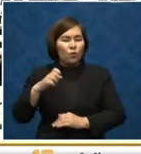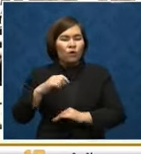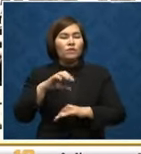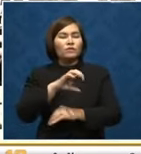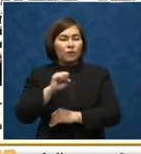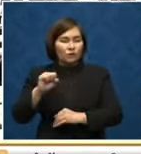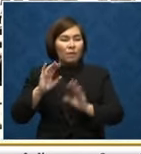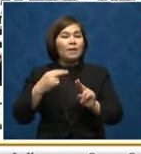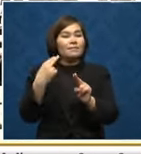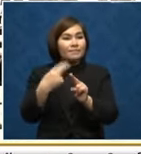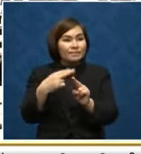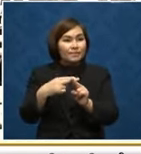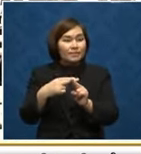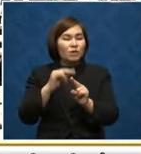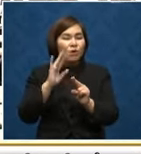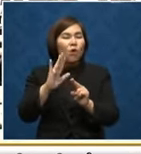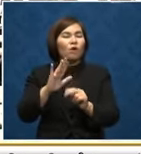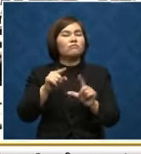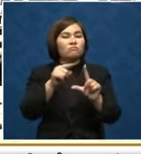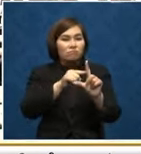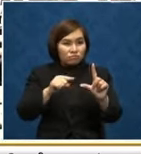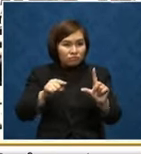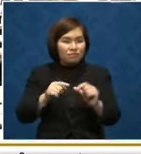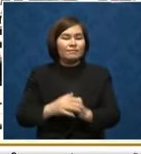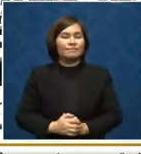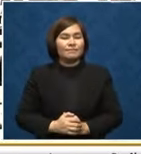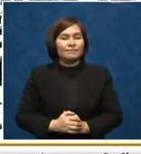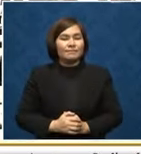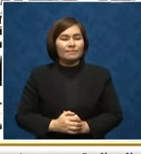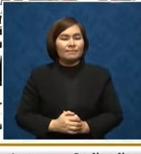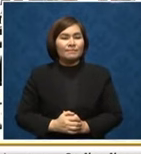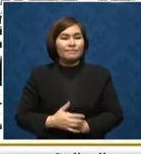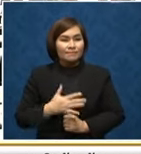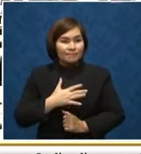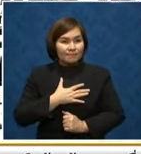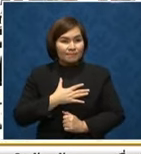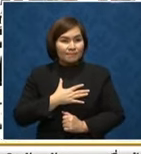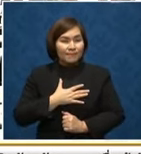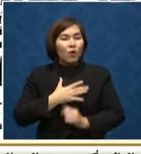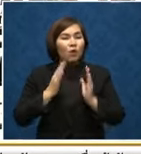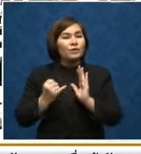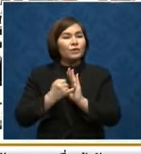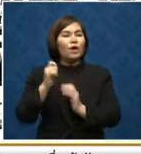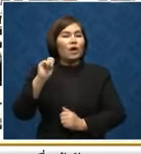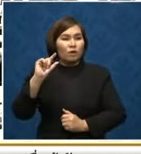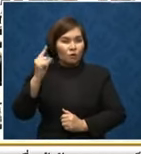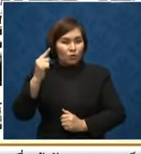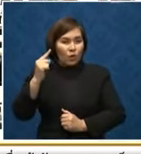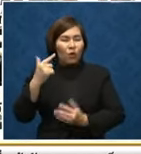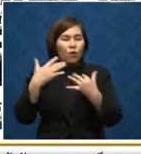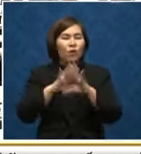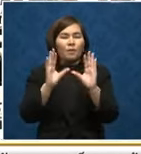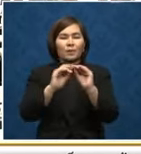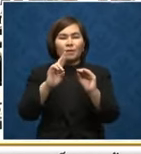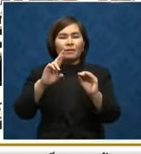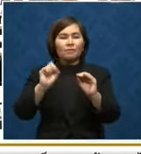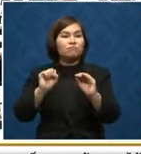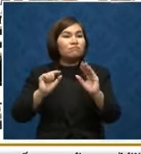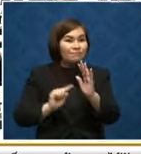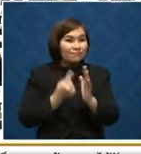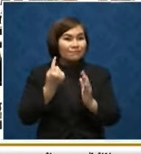นราษฎรแบบบัญชีรายชื่อพรรคก้าวไกลขออนุญาตที่จะเอ่ยคำว่าคนจังหวัดอ่างทองเป็นครั้งแรกในการประชุมสภา